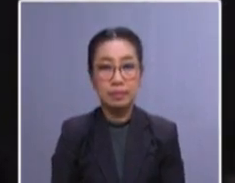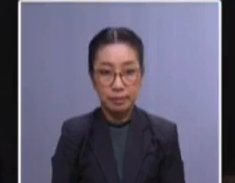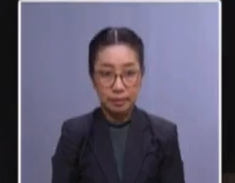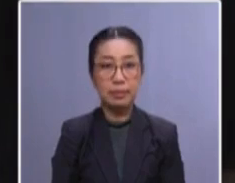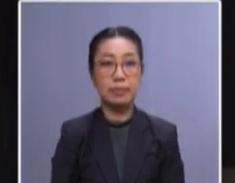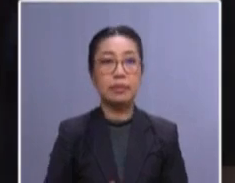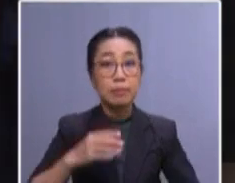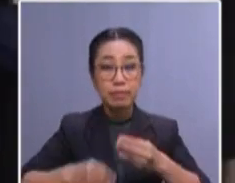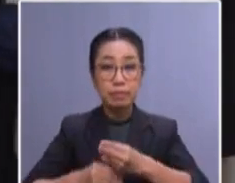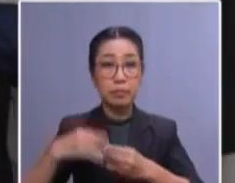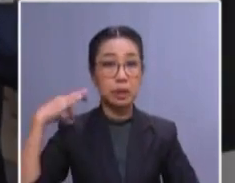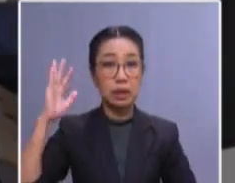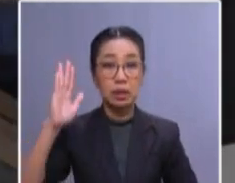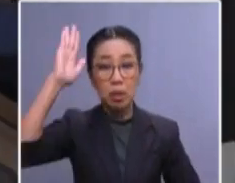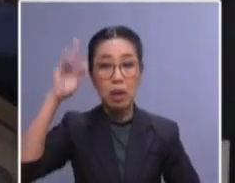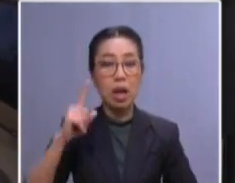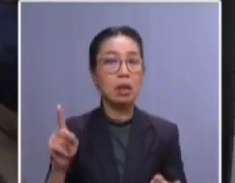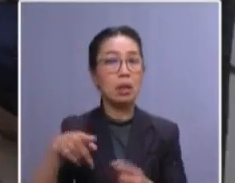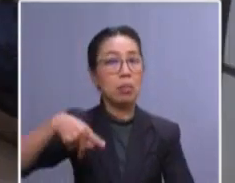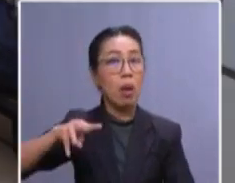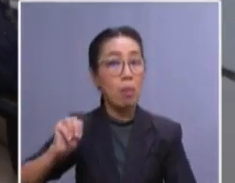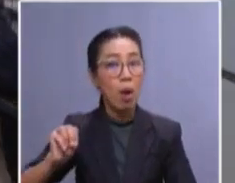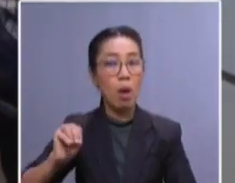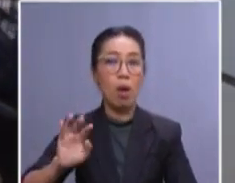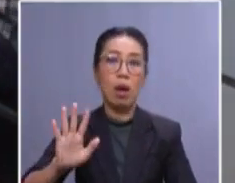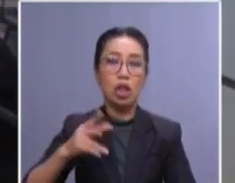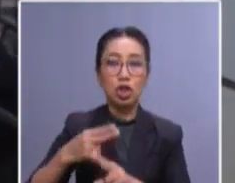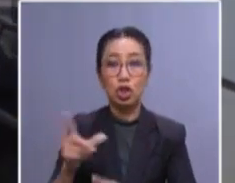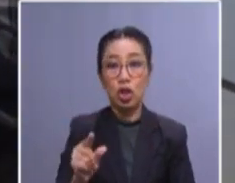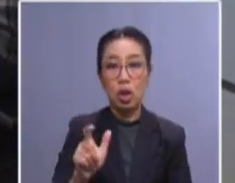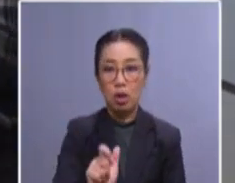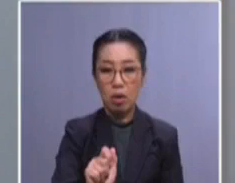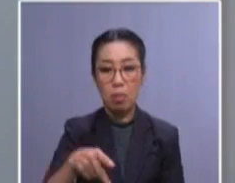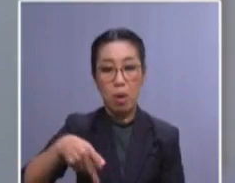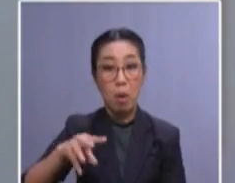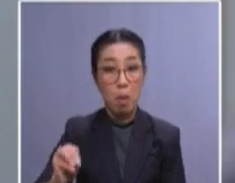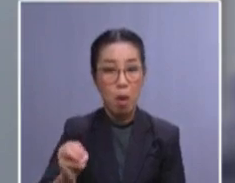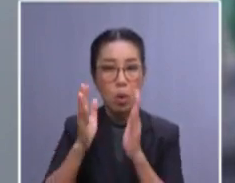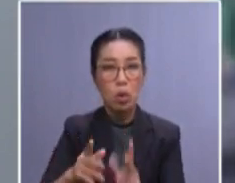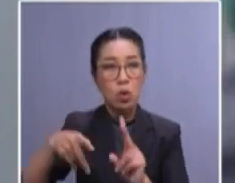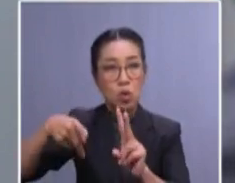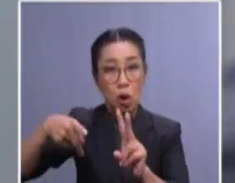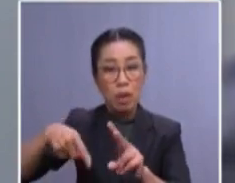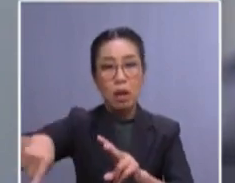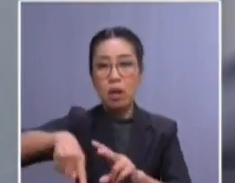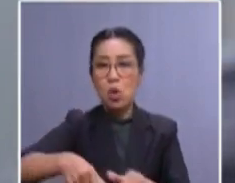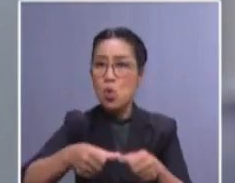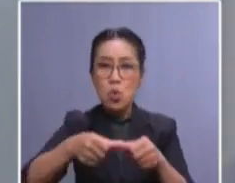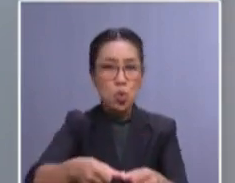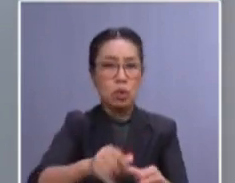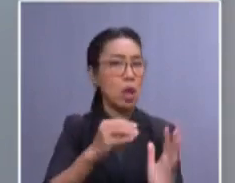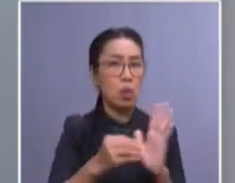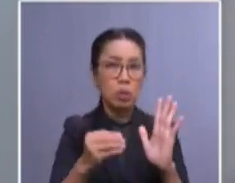นอกจากนี้นะคะยังมีอาสาสมัครพัฒนาสังคมและความมั่นคงของมนุษย์หรือว่าอพม.กว่า 2,000 คนค่ะประจำอยู่ทุกเขตในกรุงเทพมห